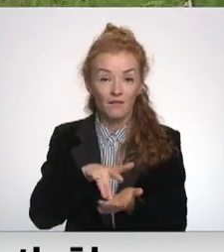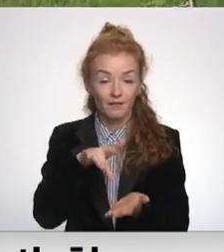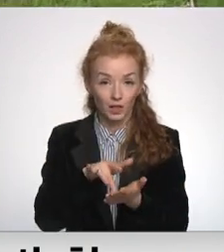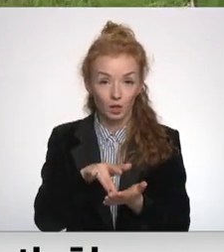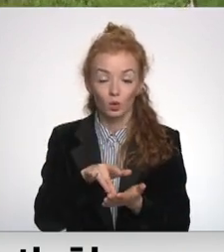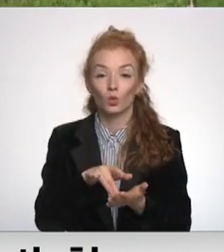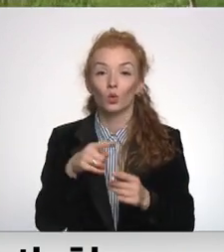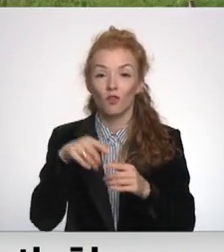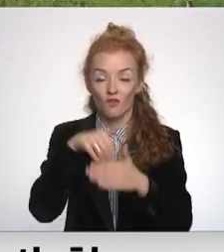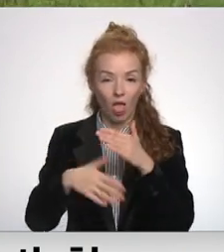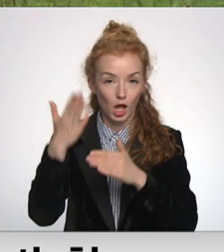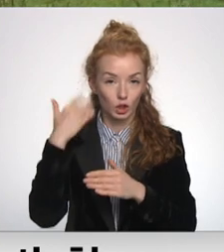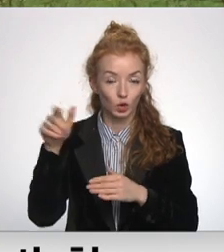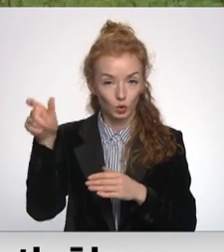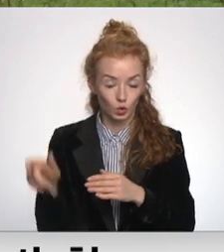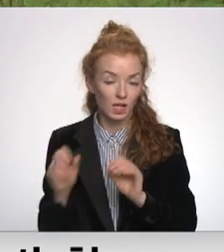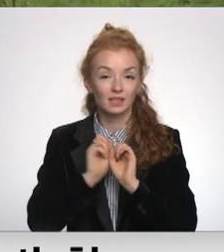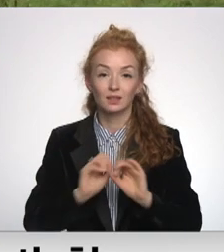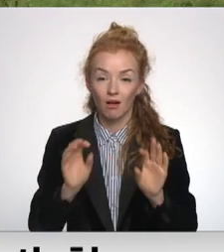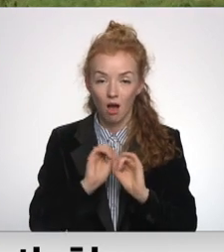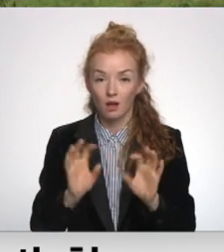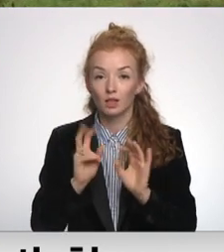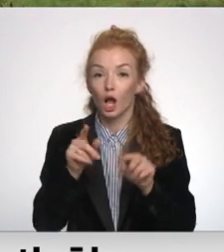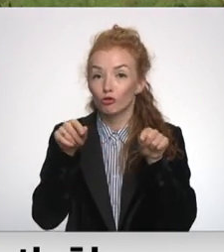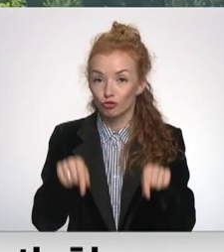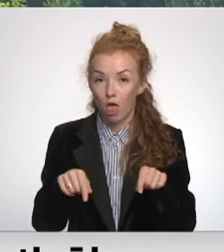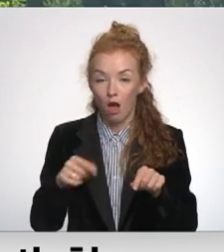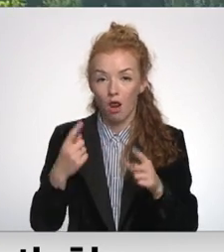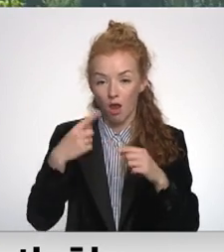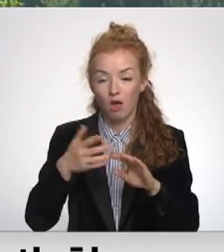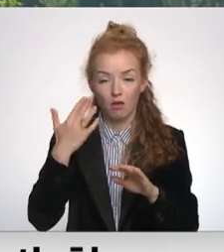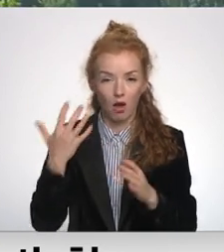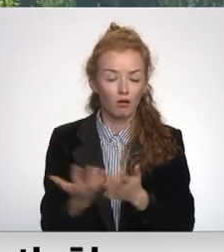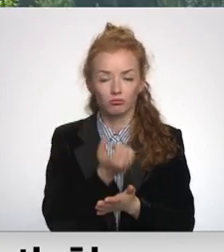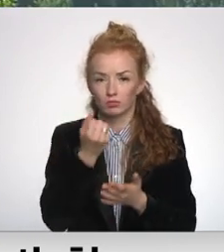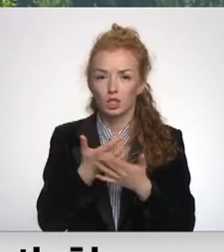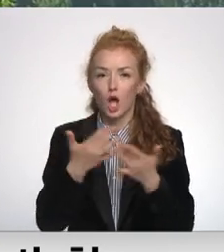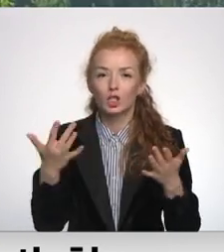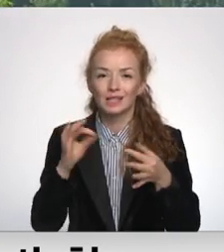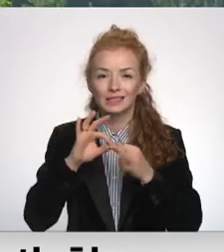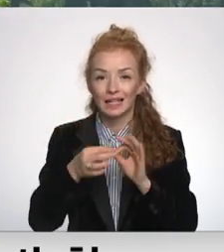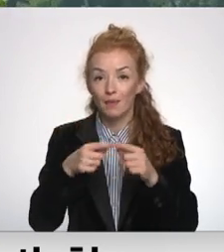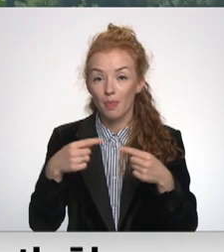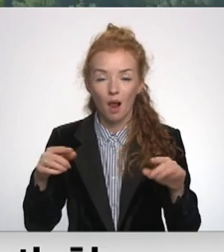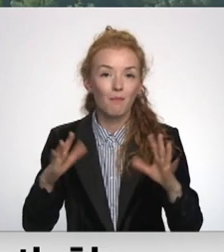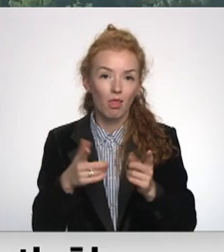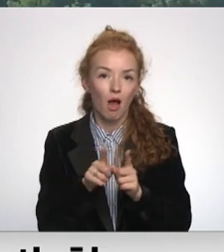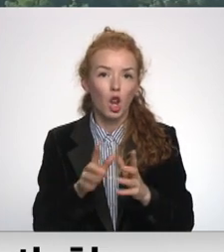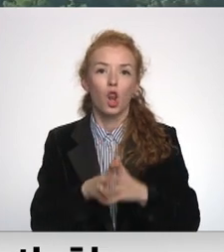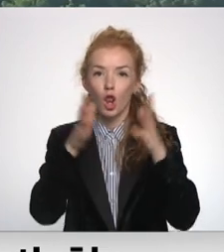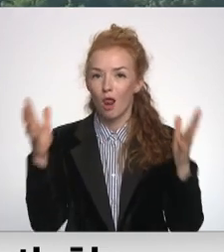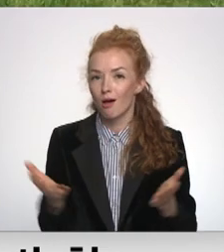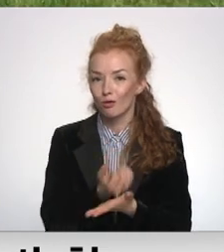RTV stāsta vēsturnieks un arheologs Andris Tomašūns, šajos gados atrastas dažādas sīkdetaļas, bet bijuši arī